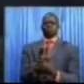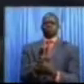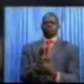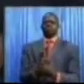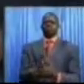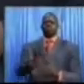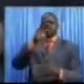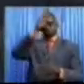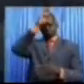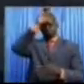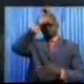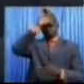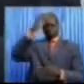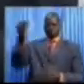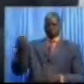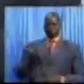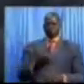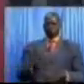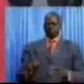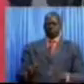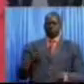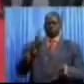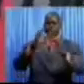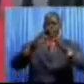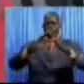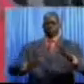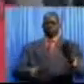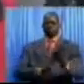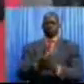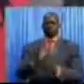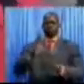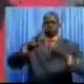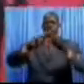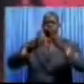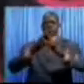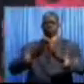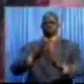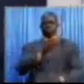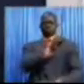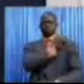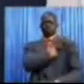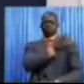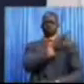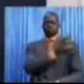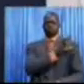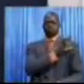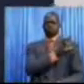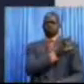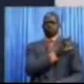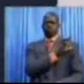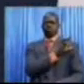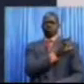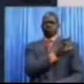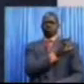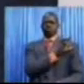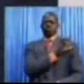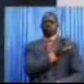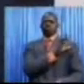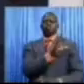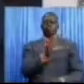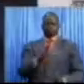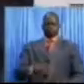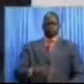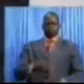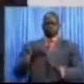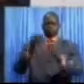Blaise Compaoré accueilli à l'aéroport de Yamoussoukro par son homologue Alassane Dramane Ouattara. Honneur à son Excellence, Monsieur